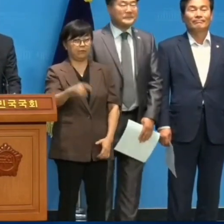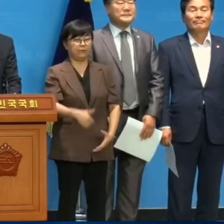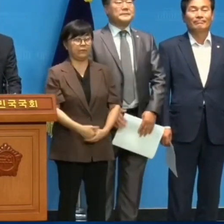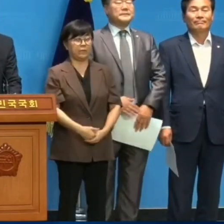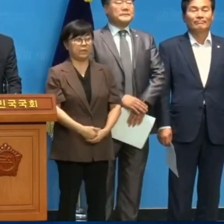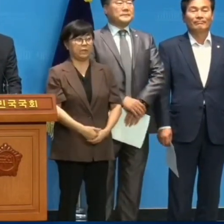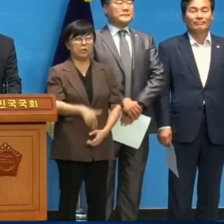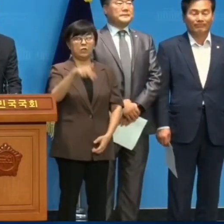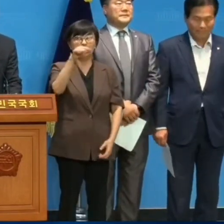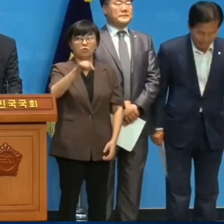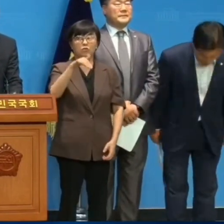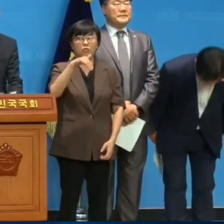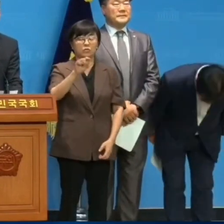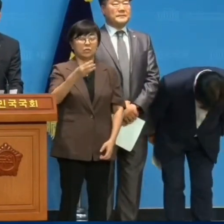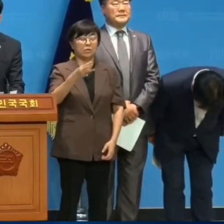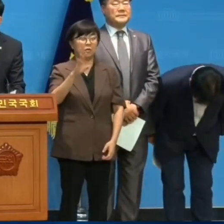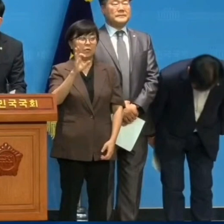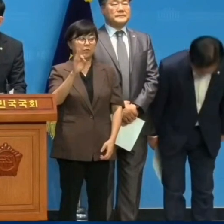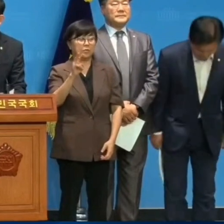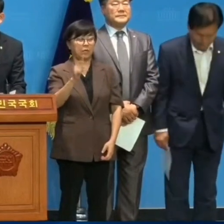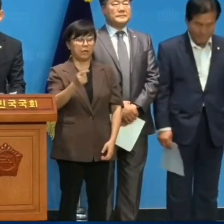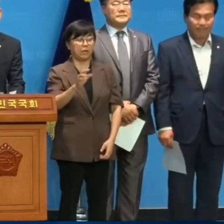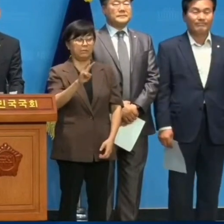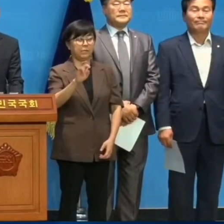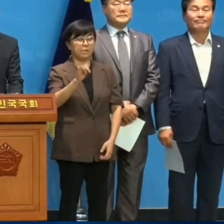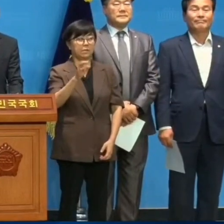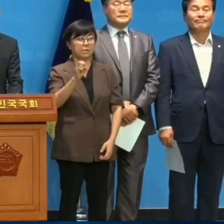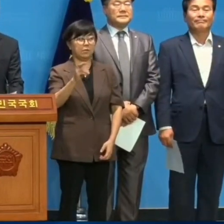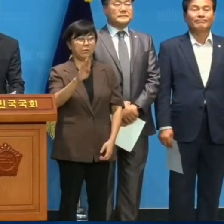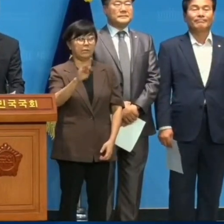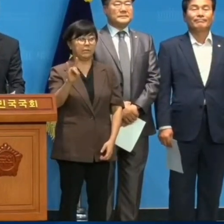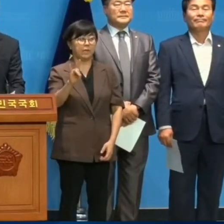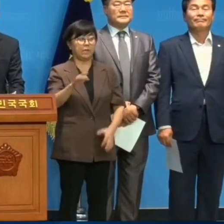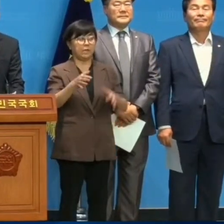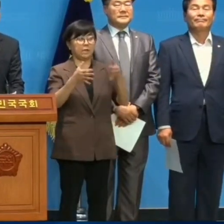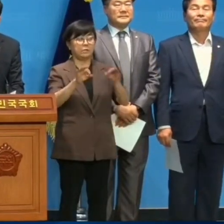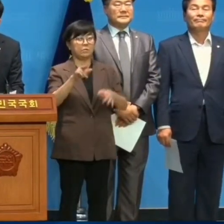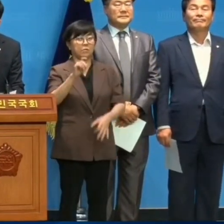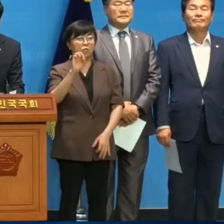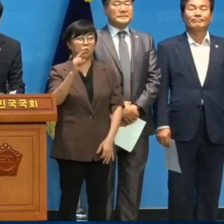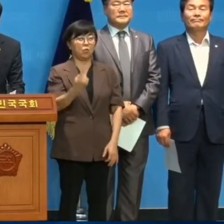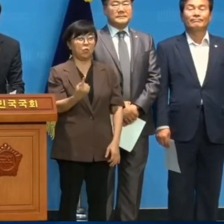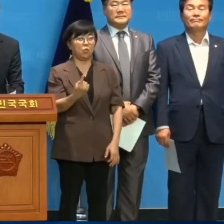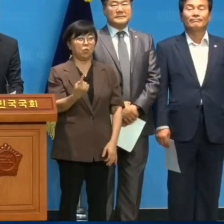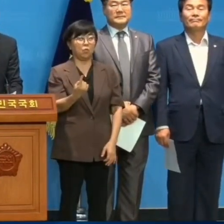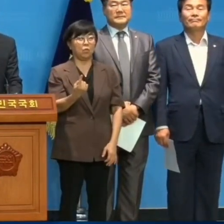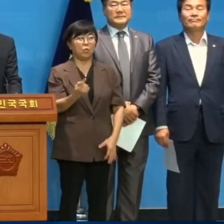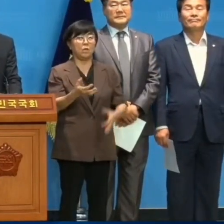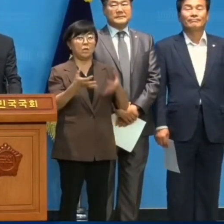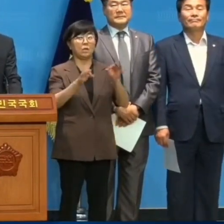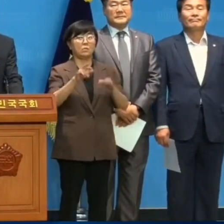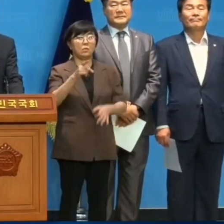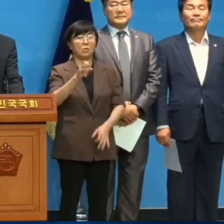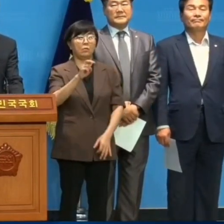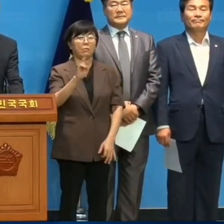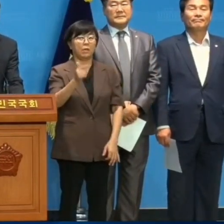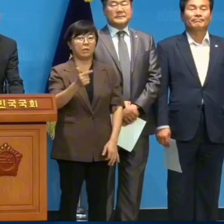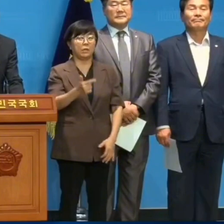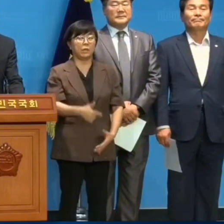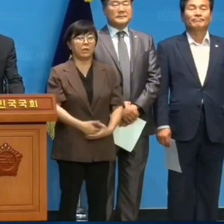그리고 주철현 의원님 오셨습니다. 민영배 의원님 오셨습니다. 김정호 의원님 오셨습니다. 네, 김경만 의원님